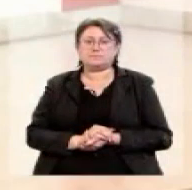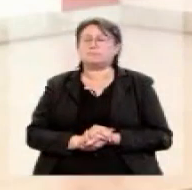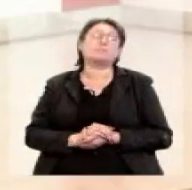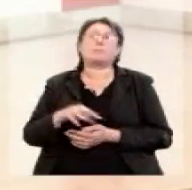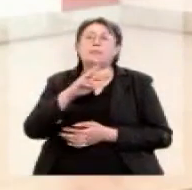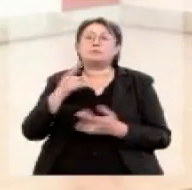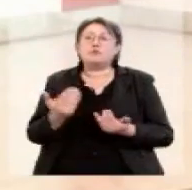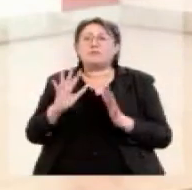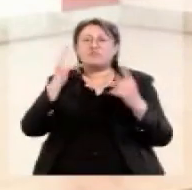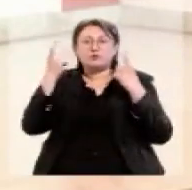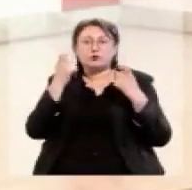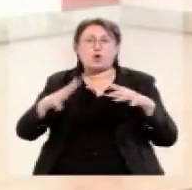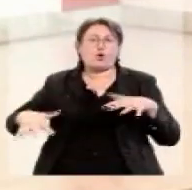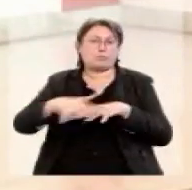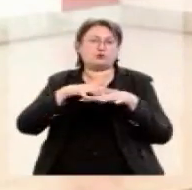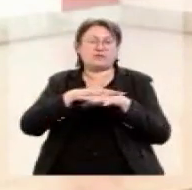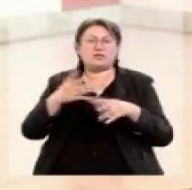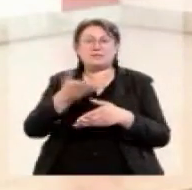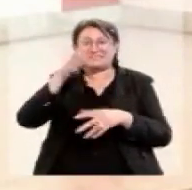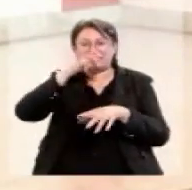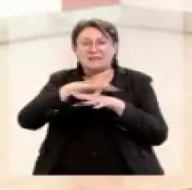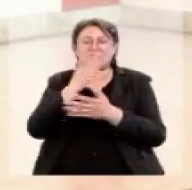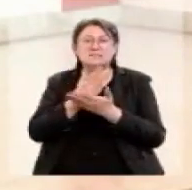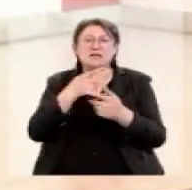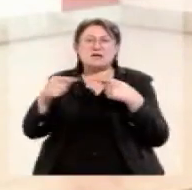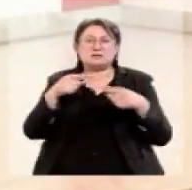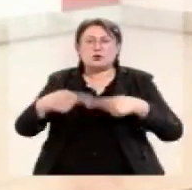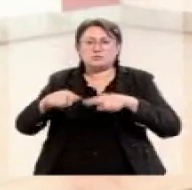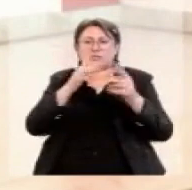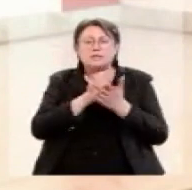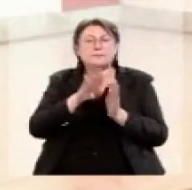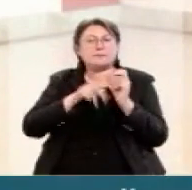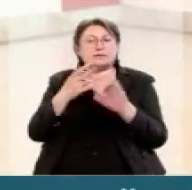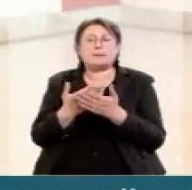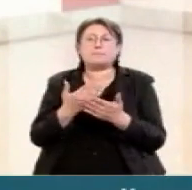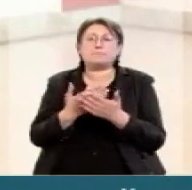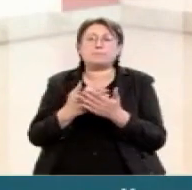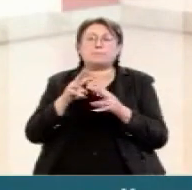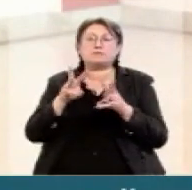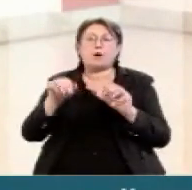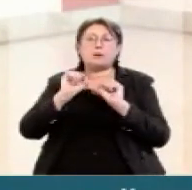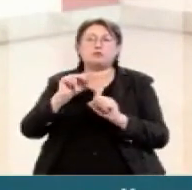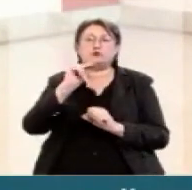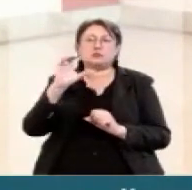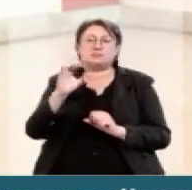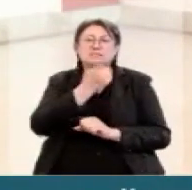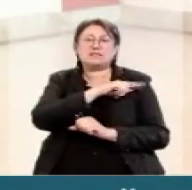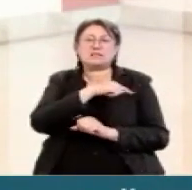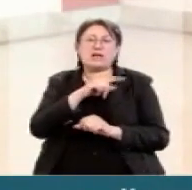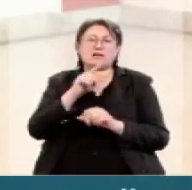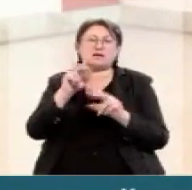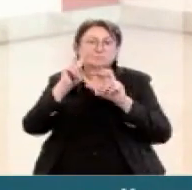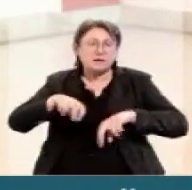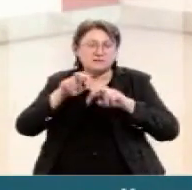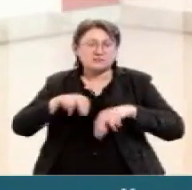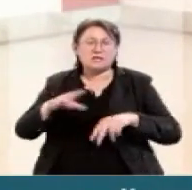Мы живем в информационном обществе. В нашей стране в разных структурах соблюдается безопасность, к примеру, в Министерстве обороны, ЧС и санитарных инспекциях.